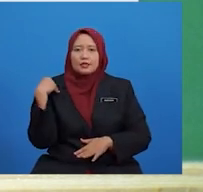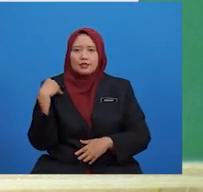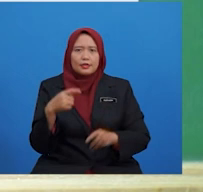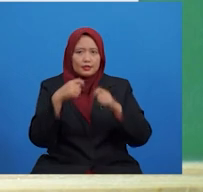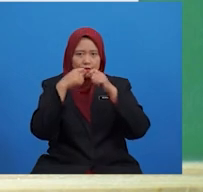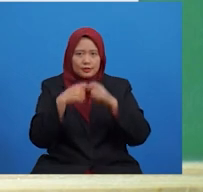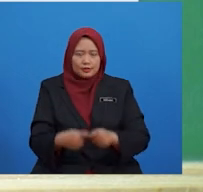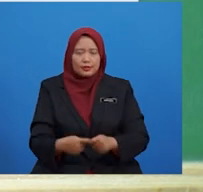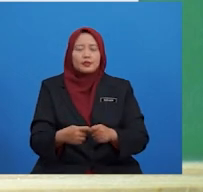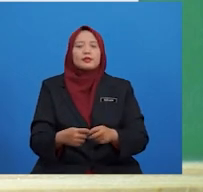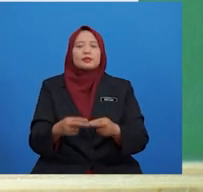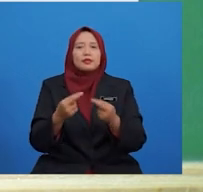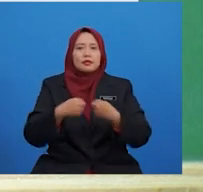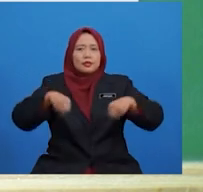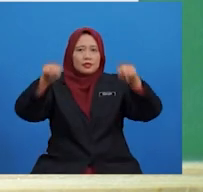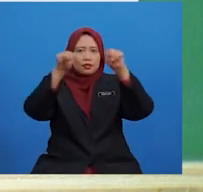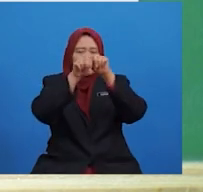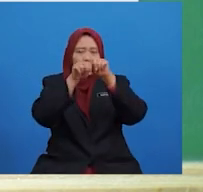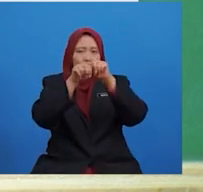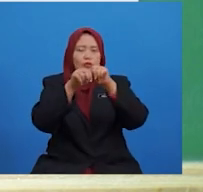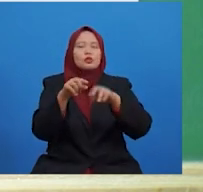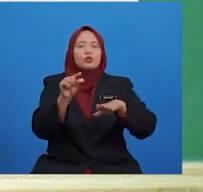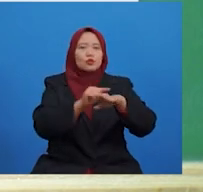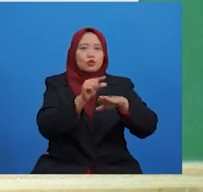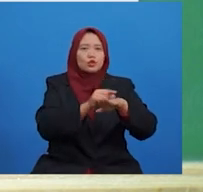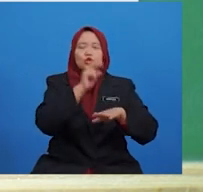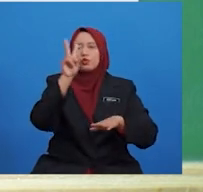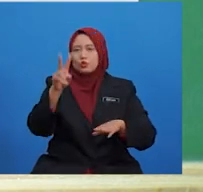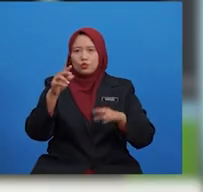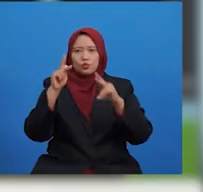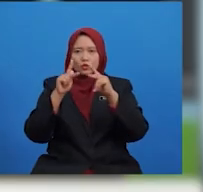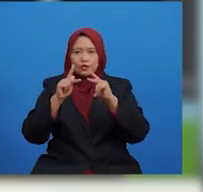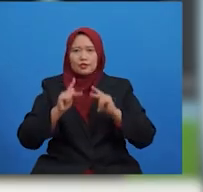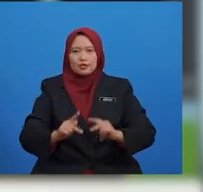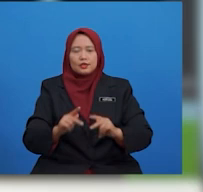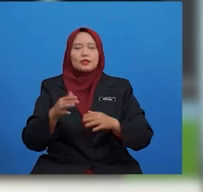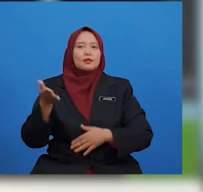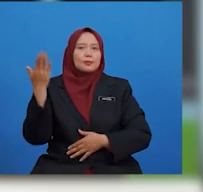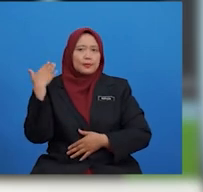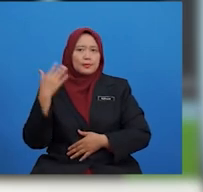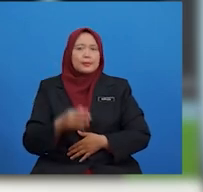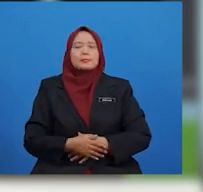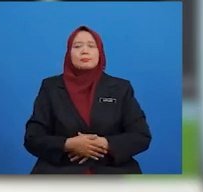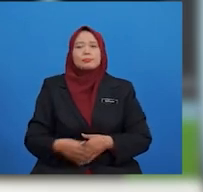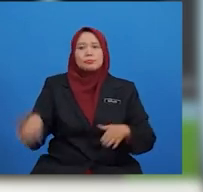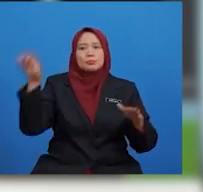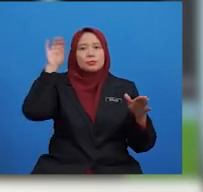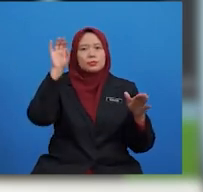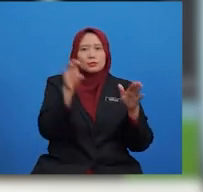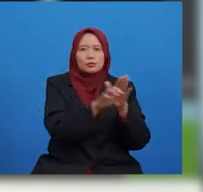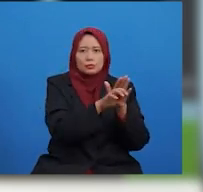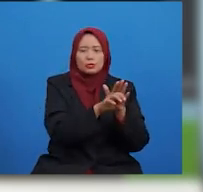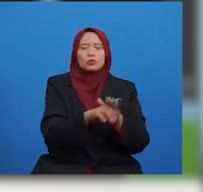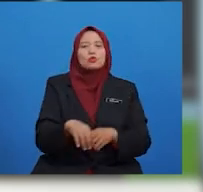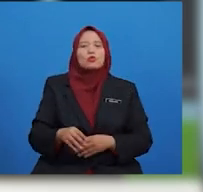nilai menggunakan kedua-dua kaedah tadi. Contoh pengisytiharan pemboleh ubah dan